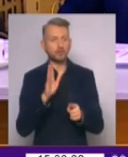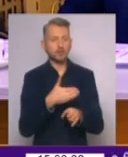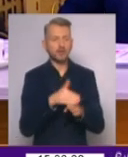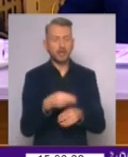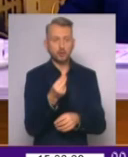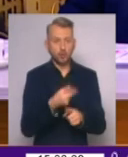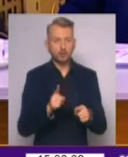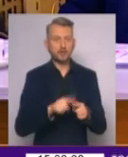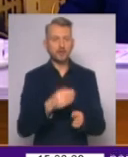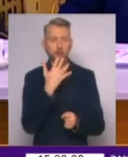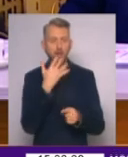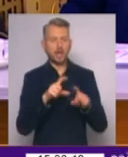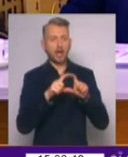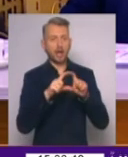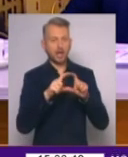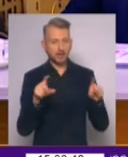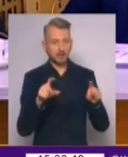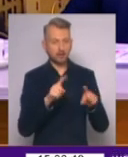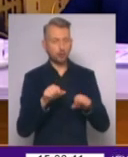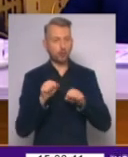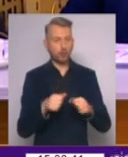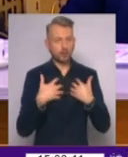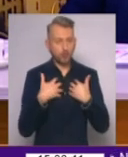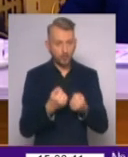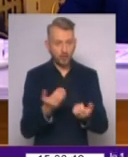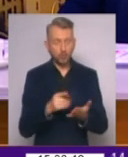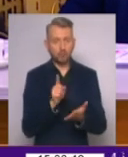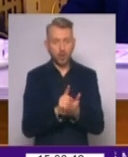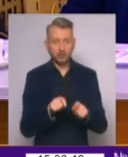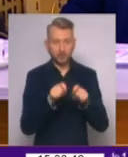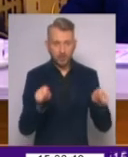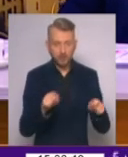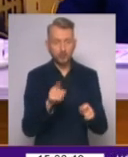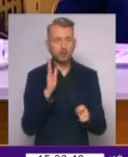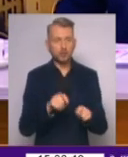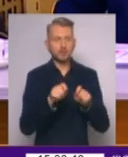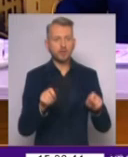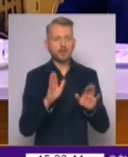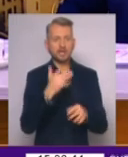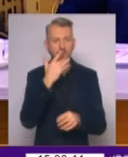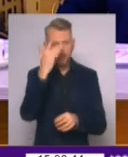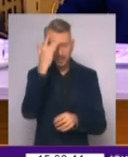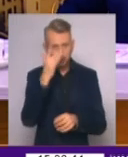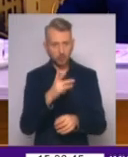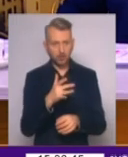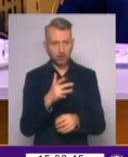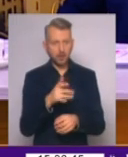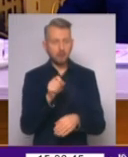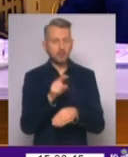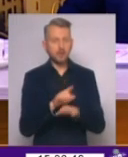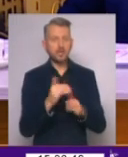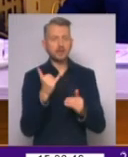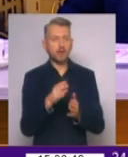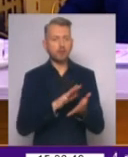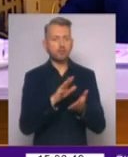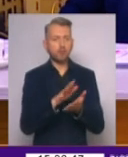це Національна агенція з охорони здоров'я, яку має створити, вона буде створена тільки влітку, призначена, тільки зараз подаються